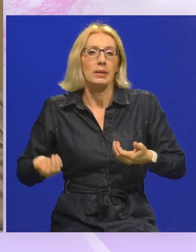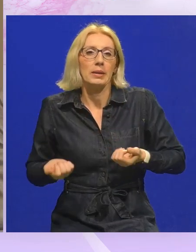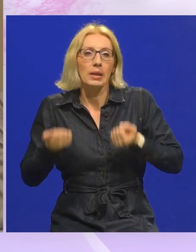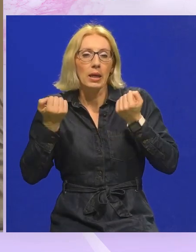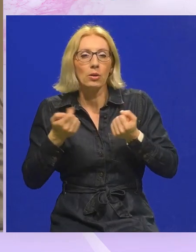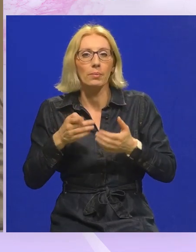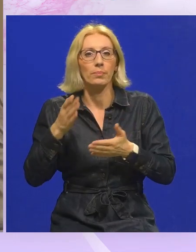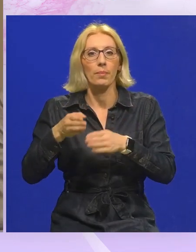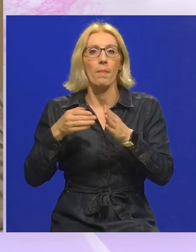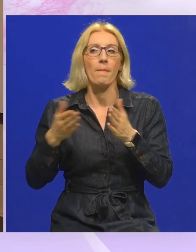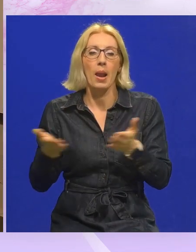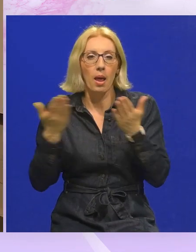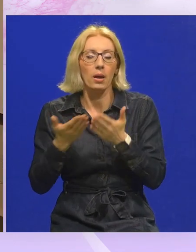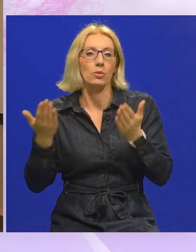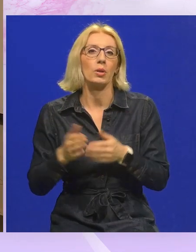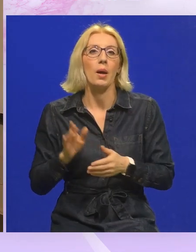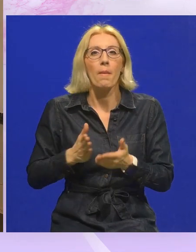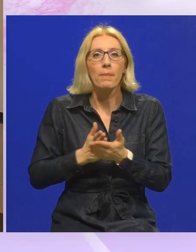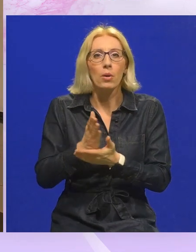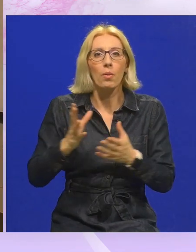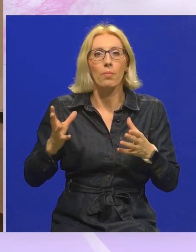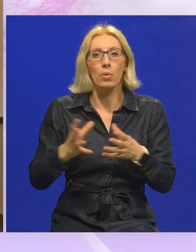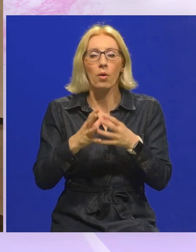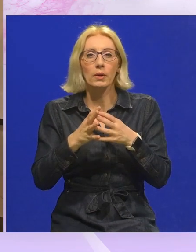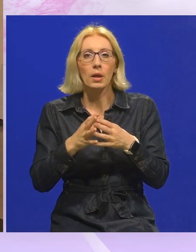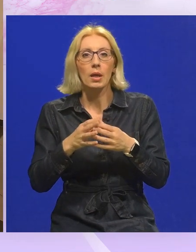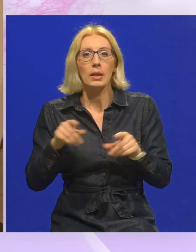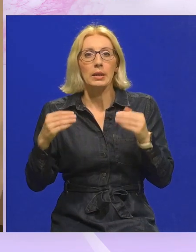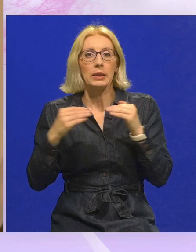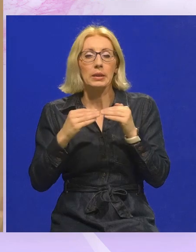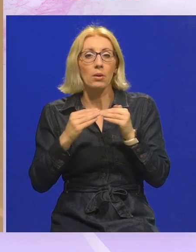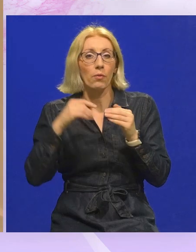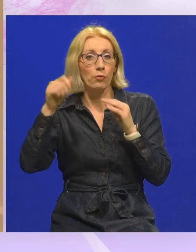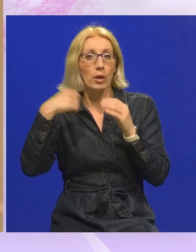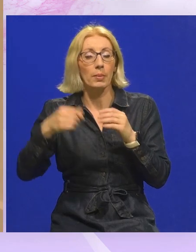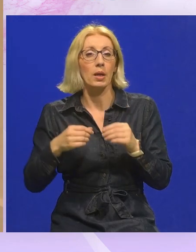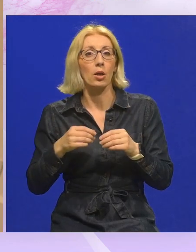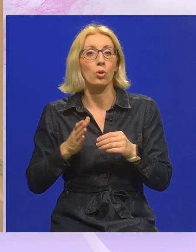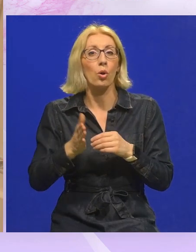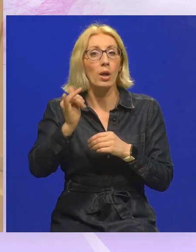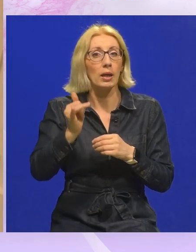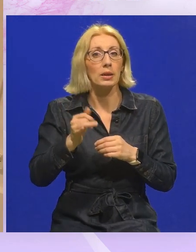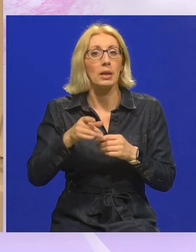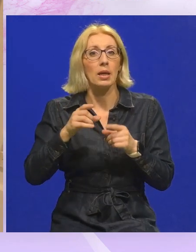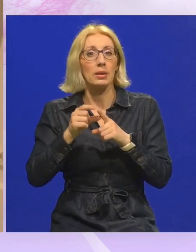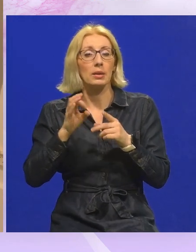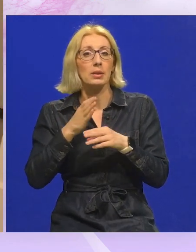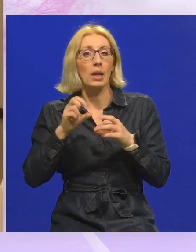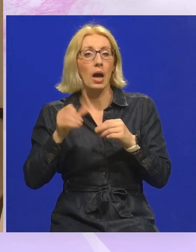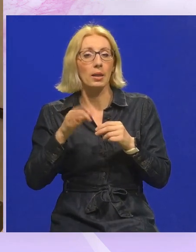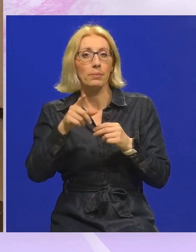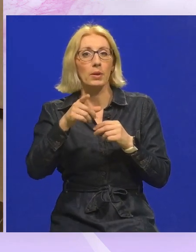teškoću čitavu radionicu. Provedba projekta u istom filmu Korak dalje, čija je vrijednost 45.000